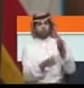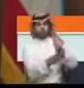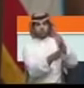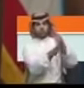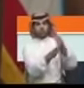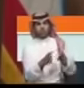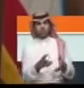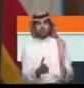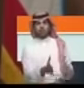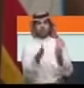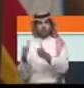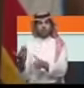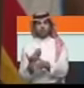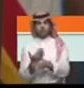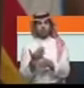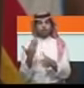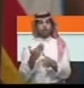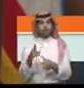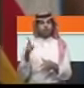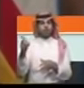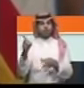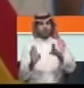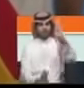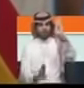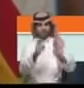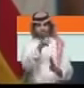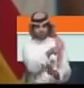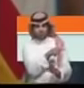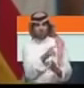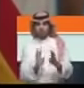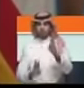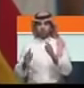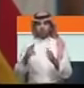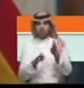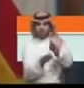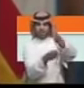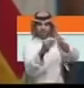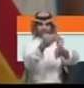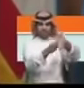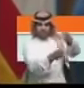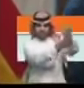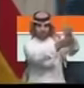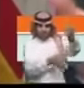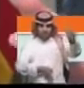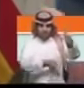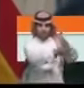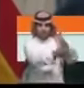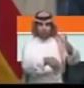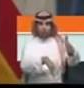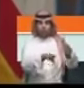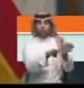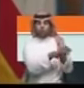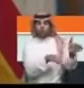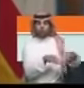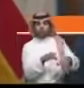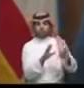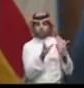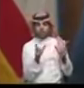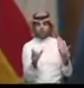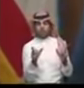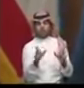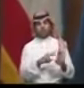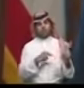في البلاد، متهما الديمقراطيين بأنهم يرفضون تمويل بناء الجدار الحدودي مع المكسيك الذي يحفظ أمن